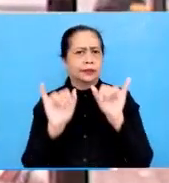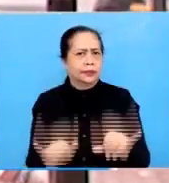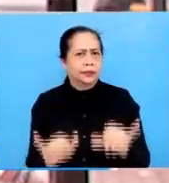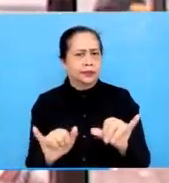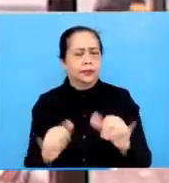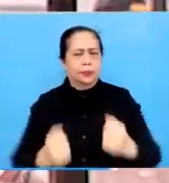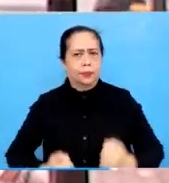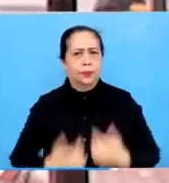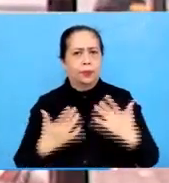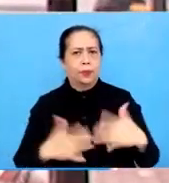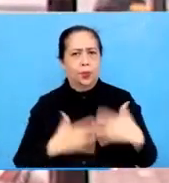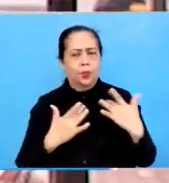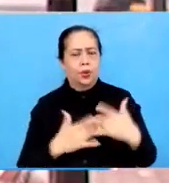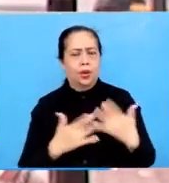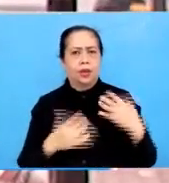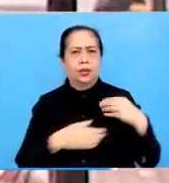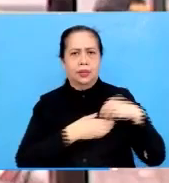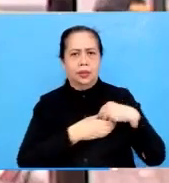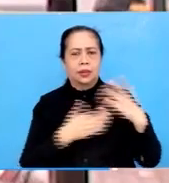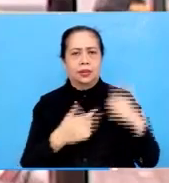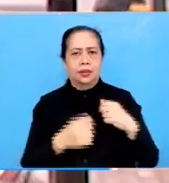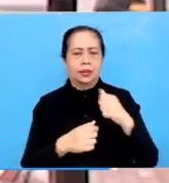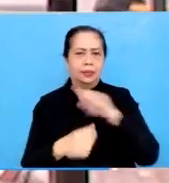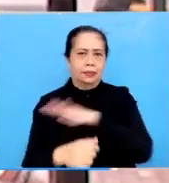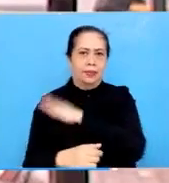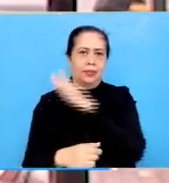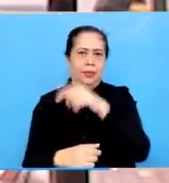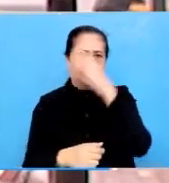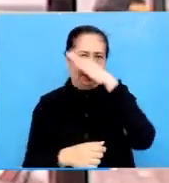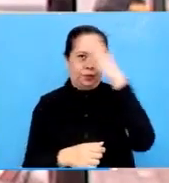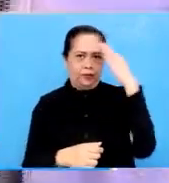buhay ang kabayanihan ni Bonifacio.